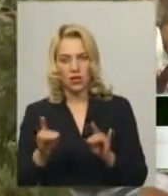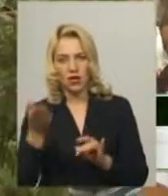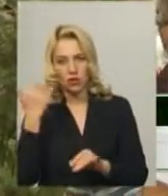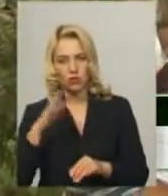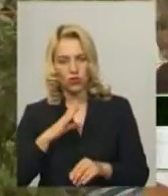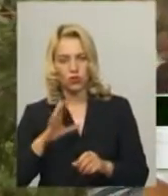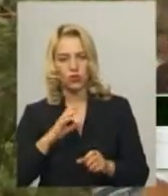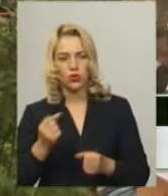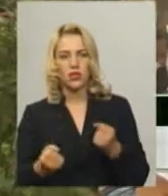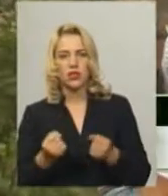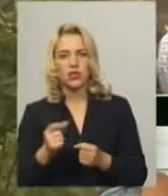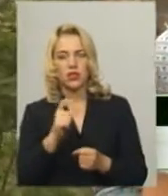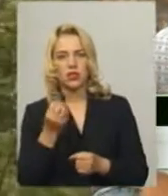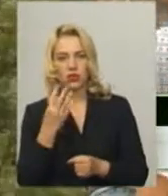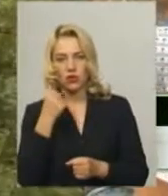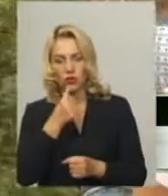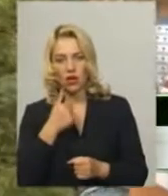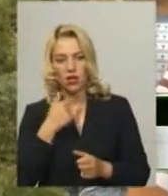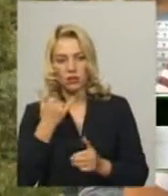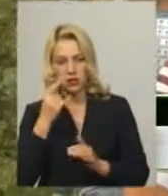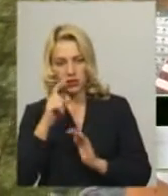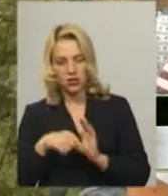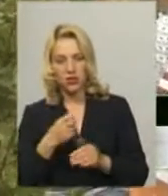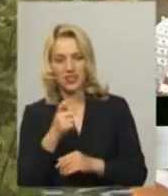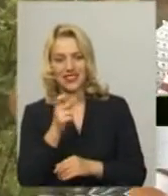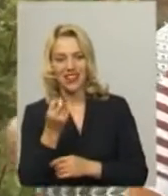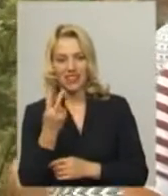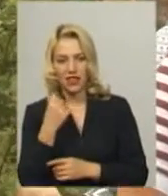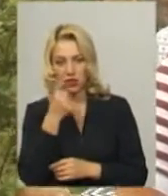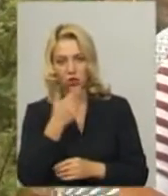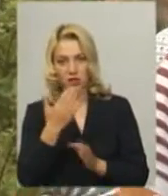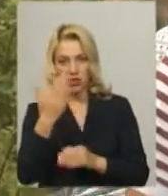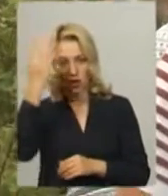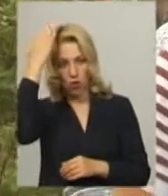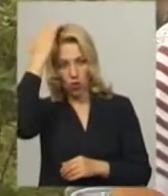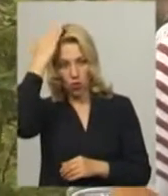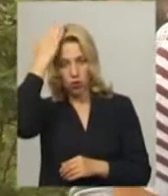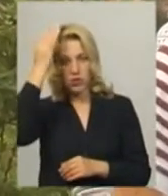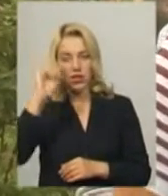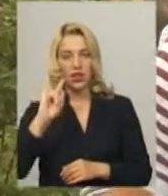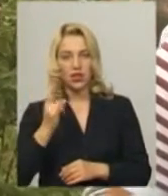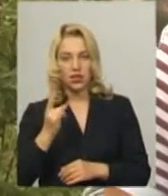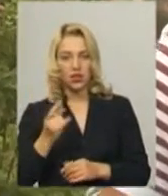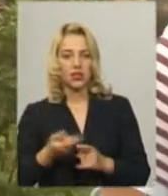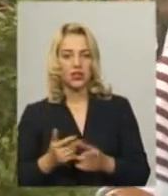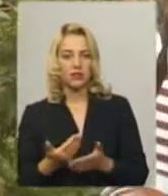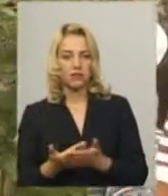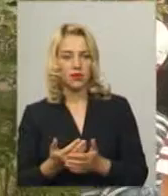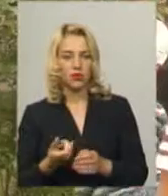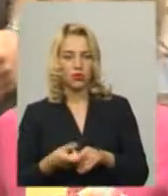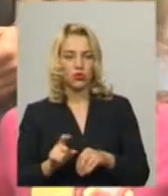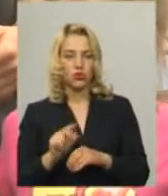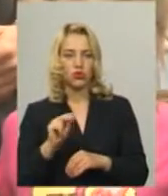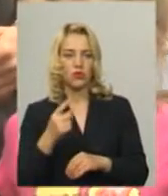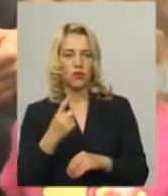було їздити з 14 років, але сьогодні я дізнався, що з 12, і якщо ріст дитини більш ніж за